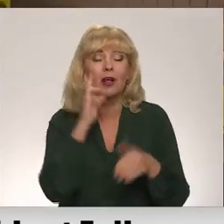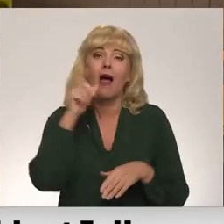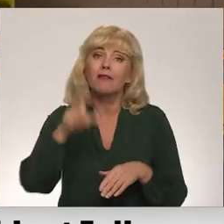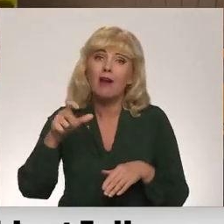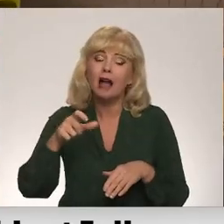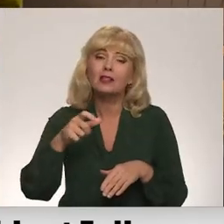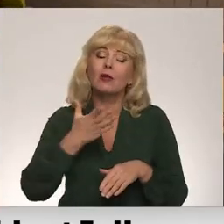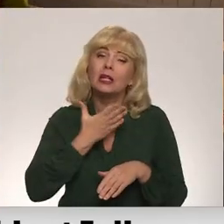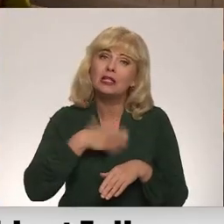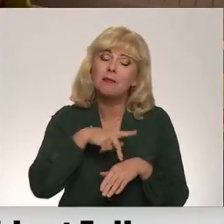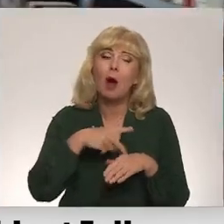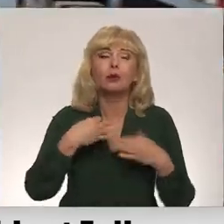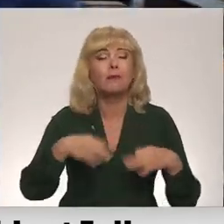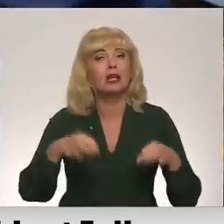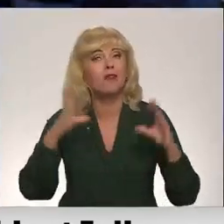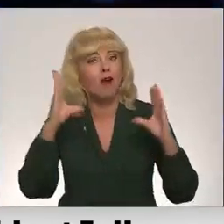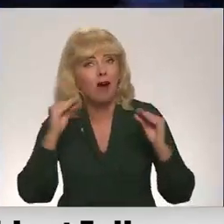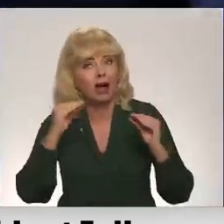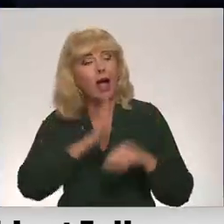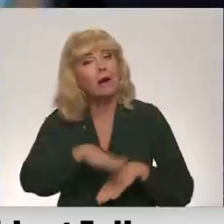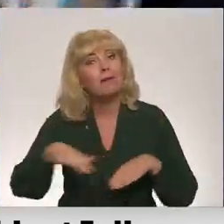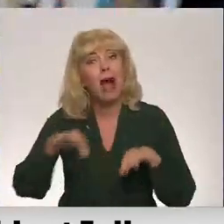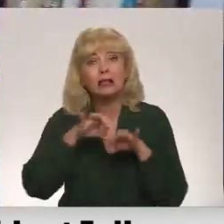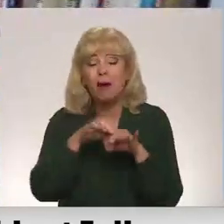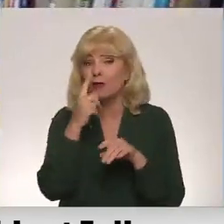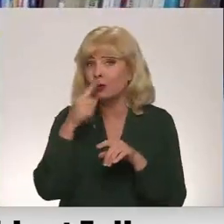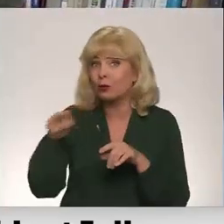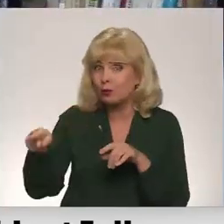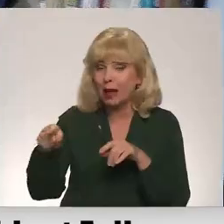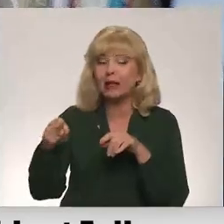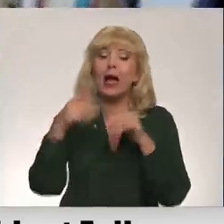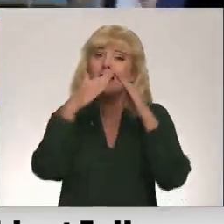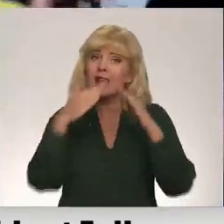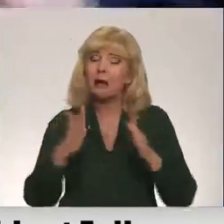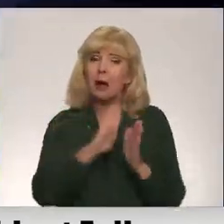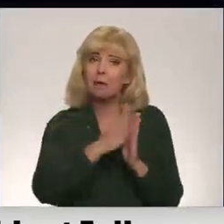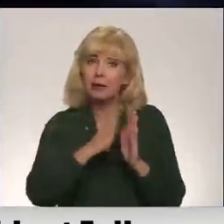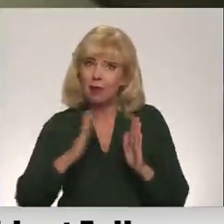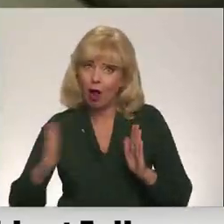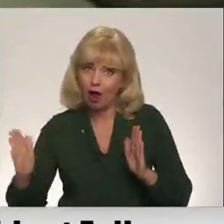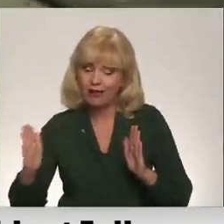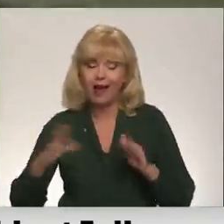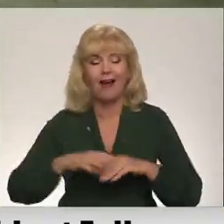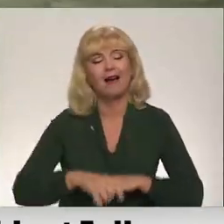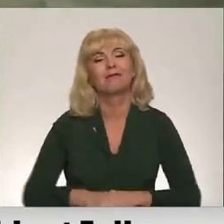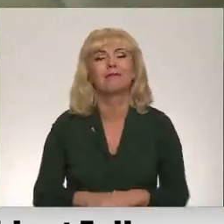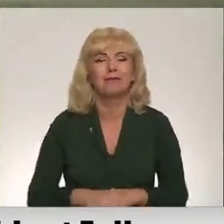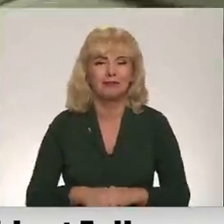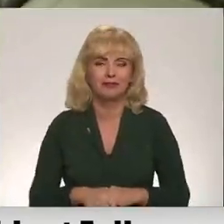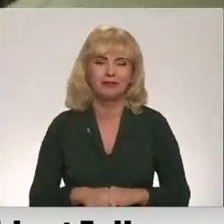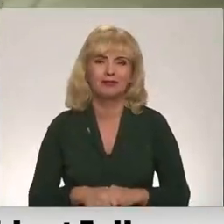izbaudīja brīvo vakaru, tikmēr bērni pavadīja laiku turpat nama bibliotekā. Ilze Kalve,